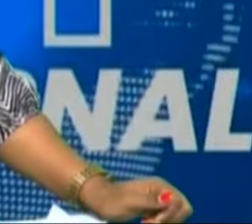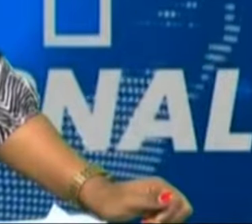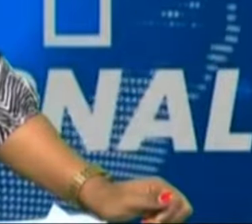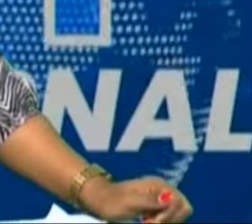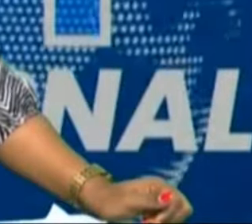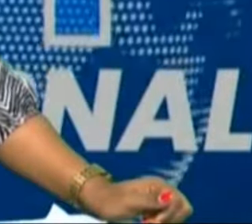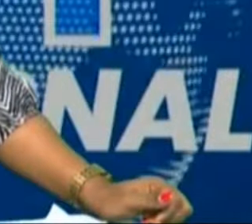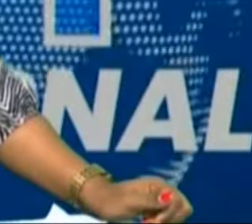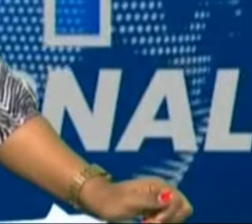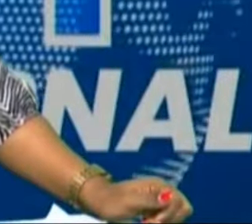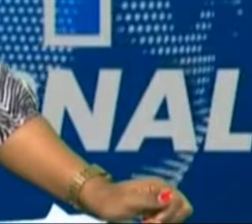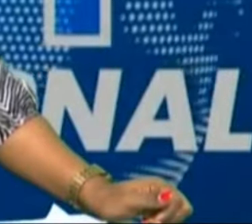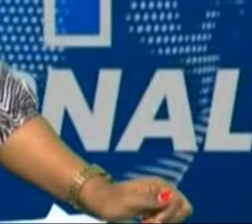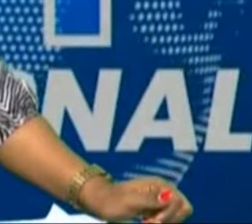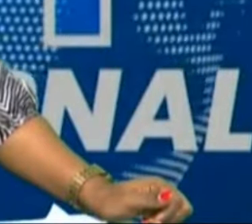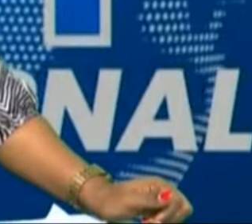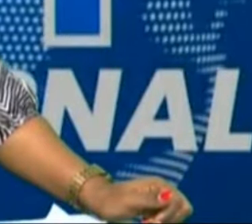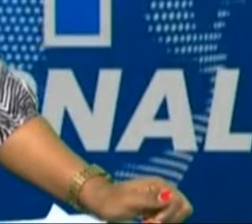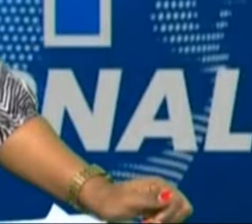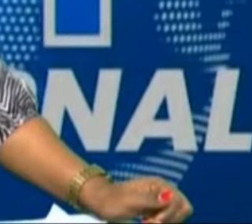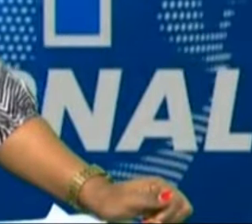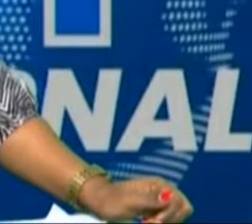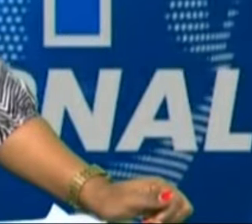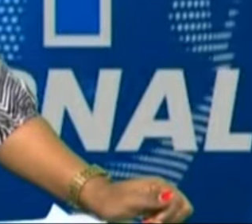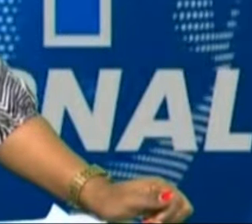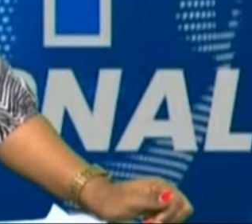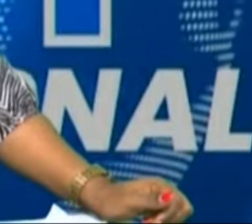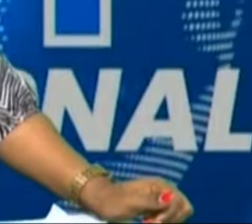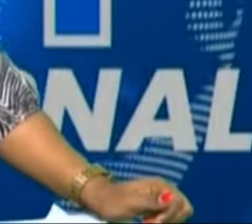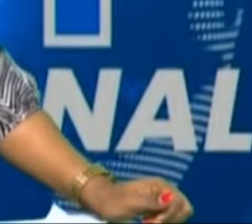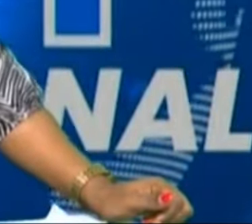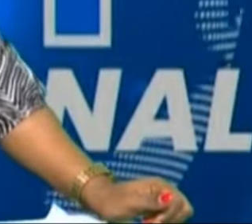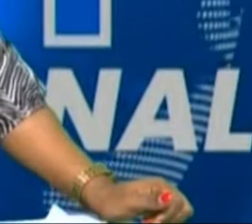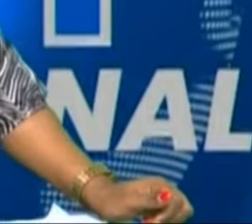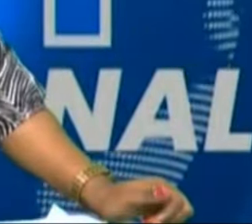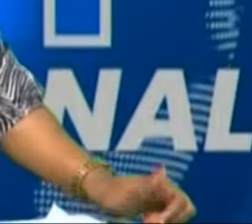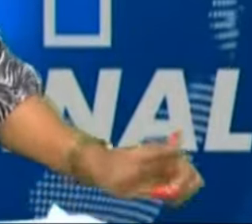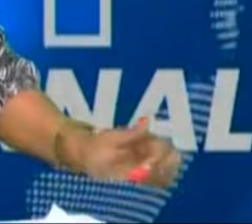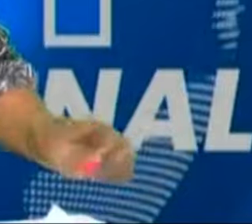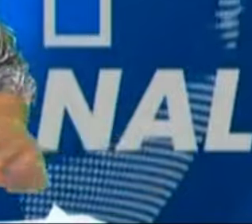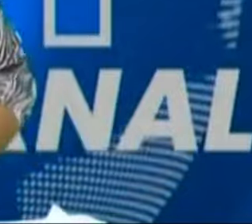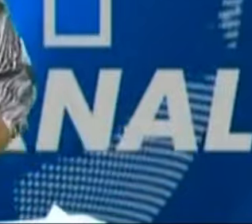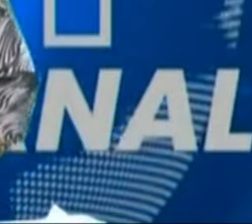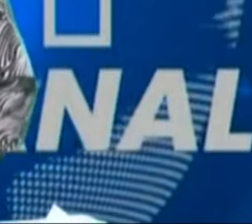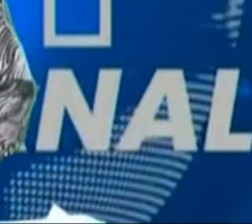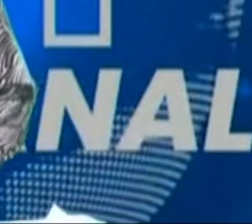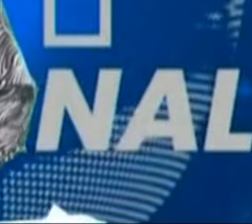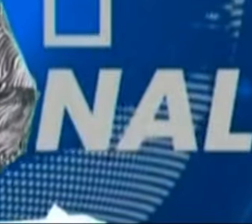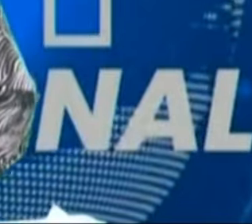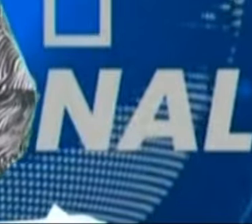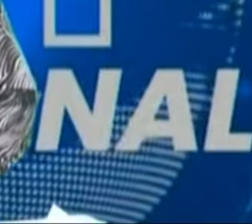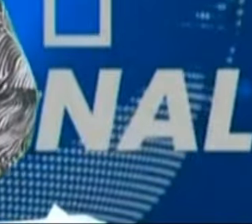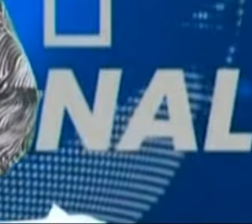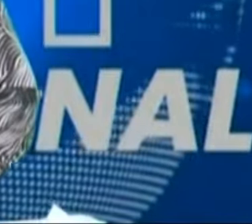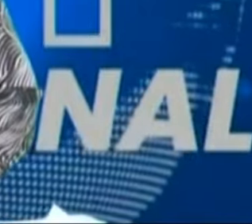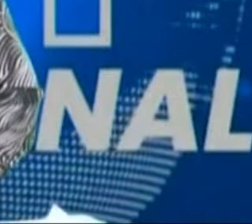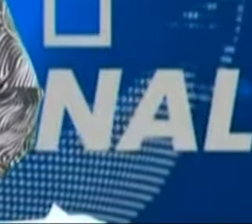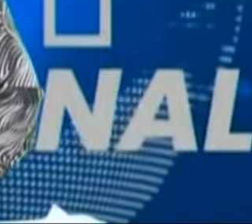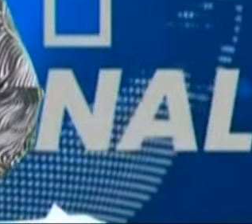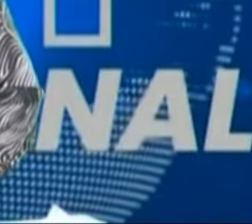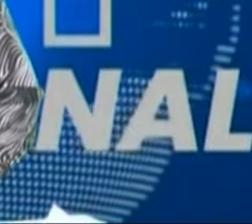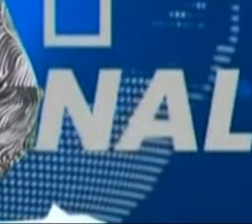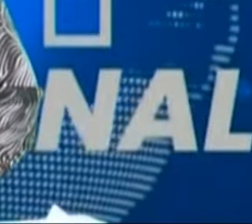Bonsoir et toutes nos excuses pour ce léger retard dû à des problèmes techniques. Au sommaire de ce journal, une avenue au cœur